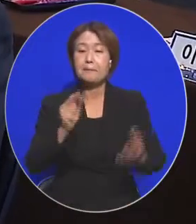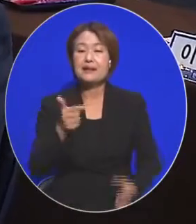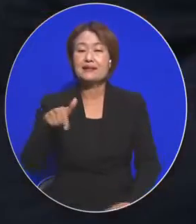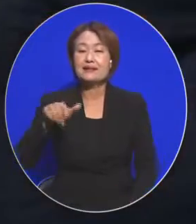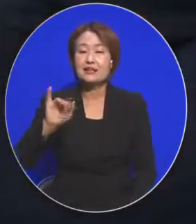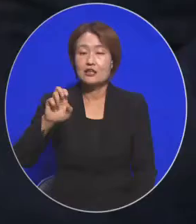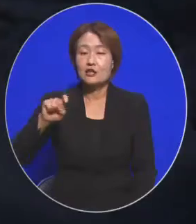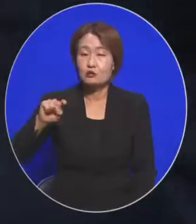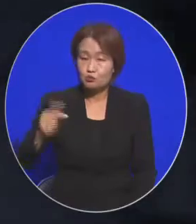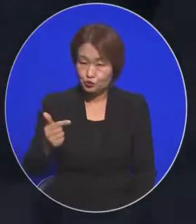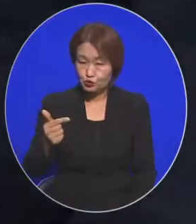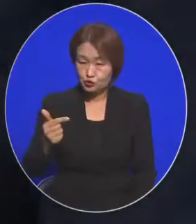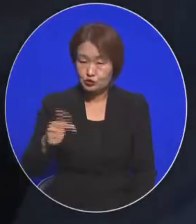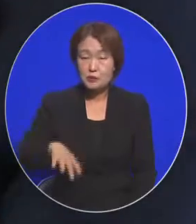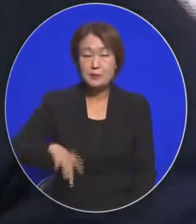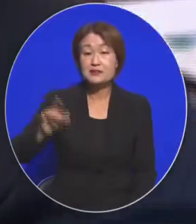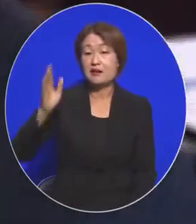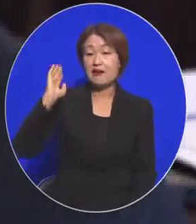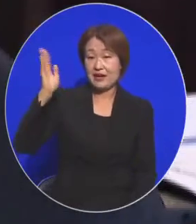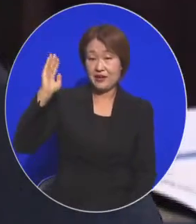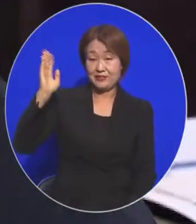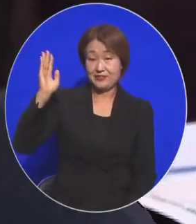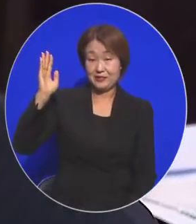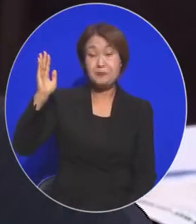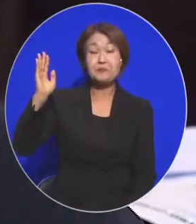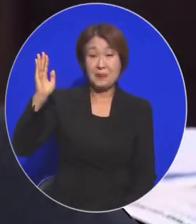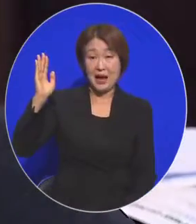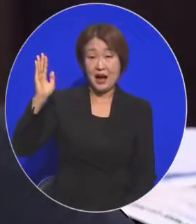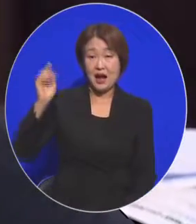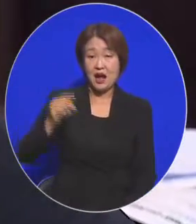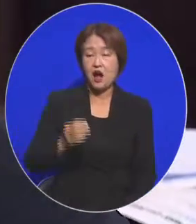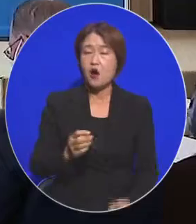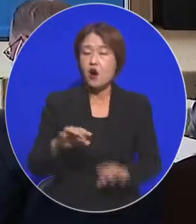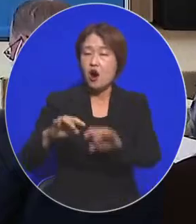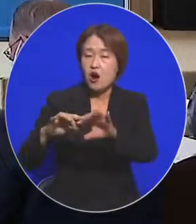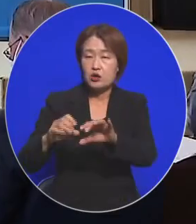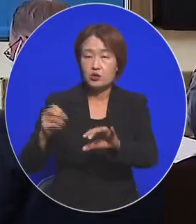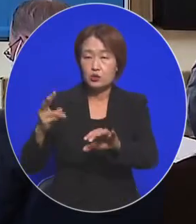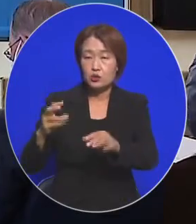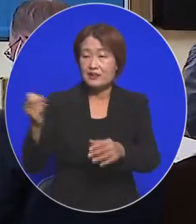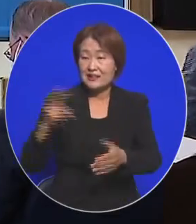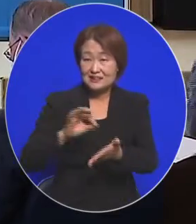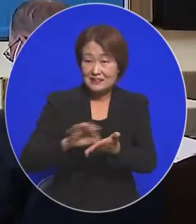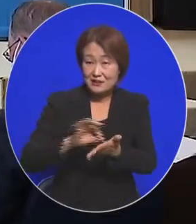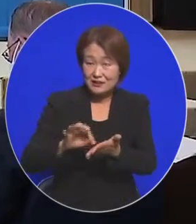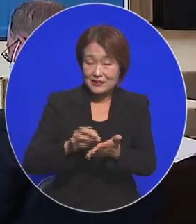유엔 사무총장의 기조 강연이 이어졌고 원자력과 재생에너지의